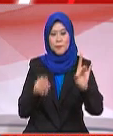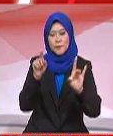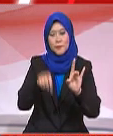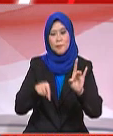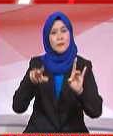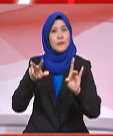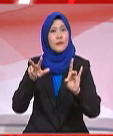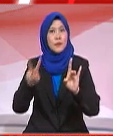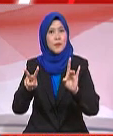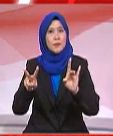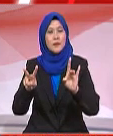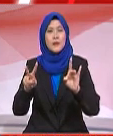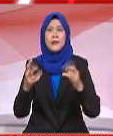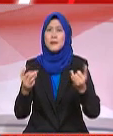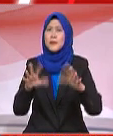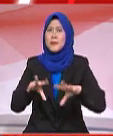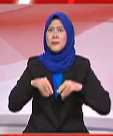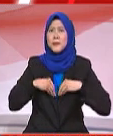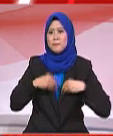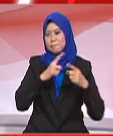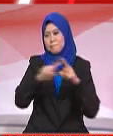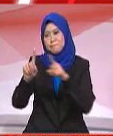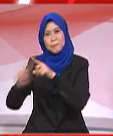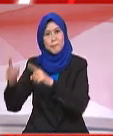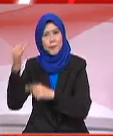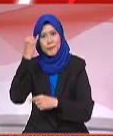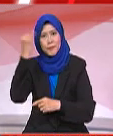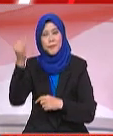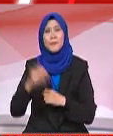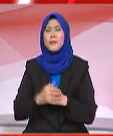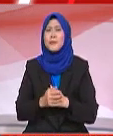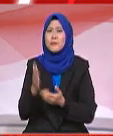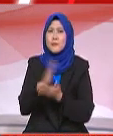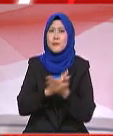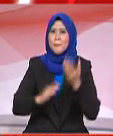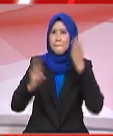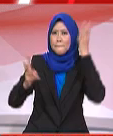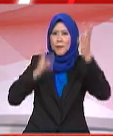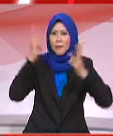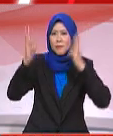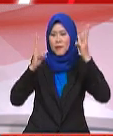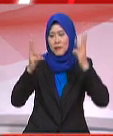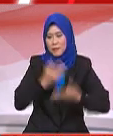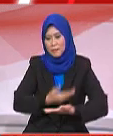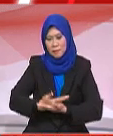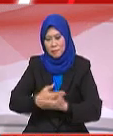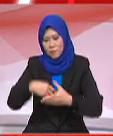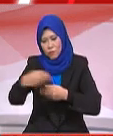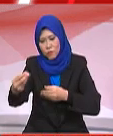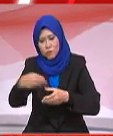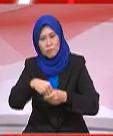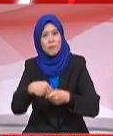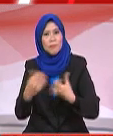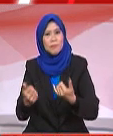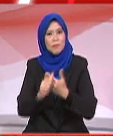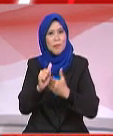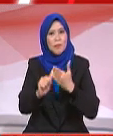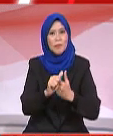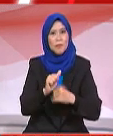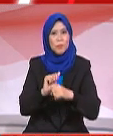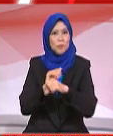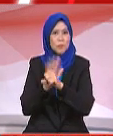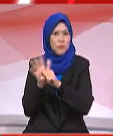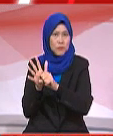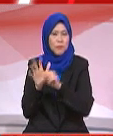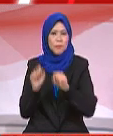Februari menerima pelbagai reaksi. Tidak dinafikan ada yang bimbang dengan pergerakan anak-anak dan risiko didedahkan kepada